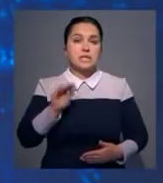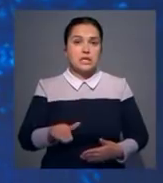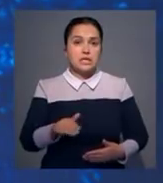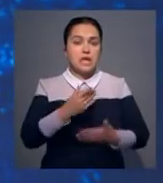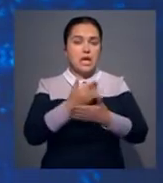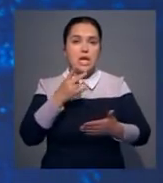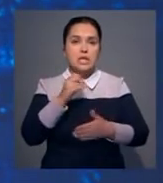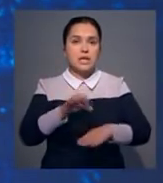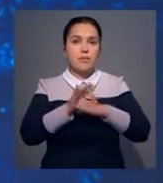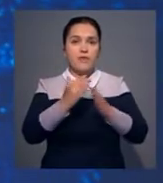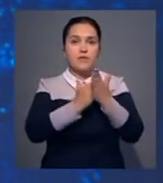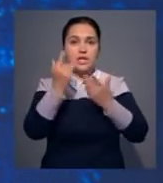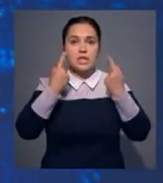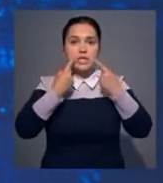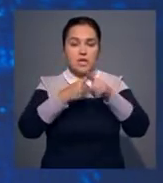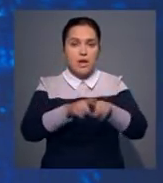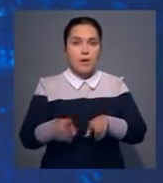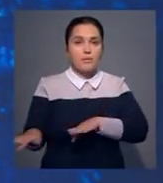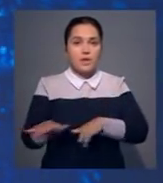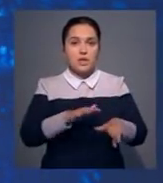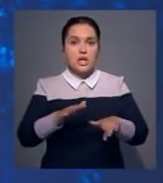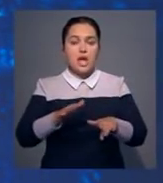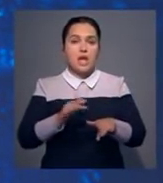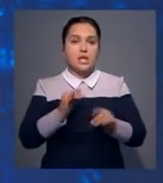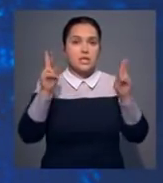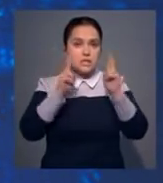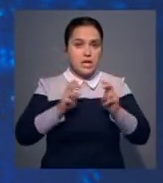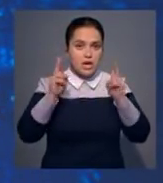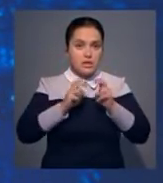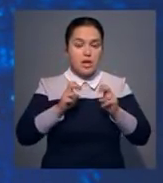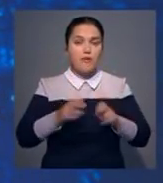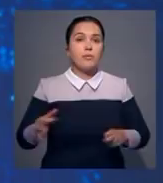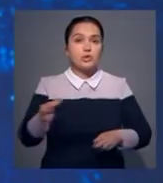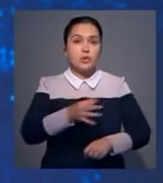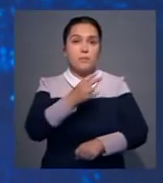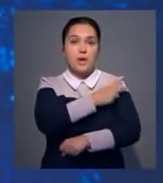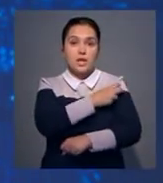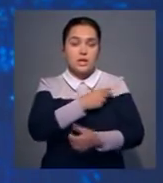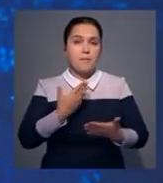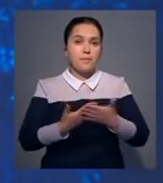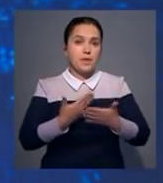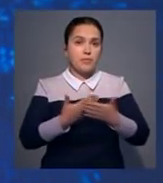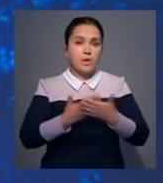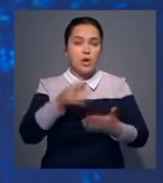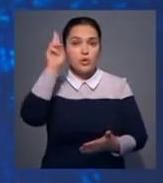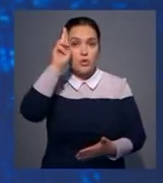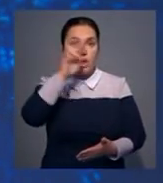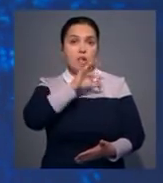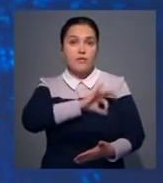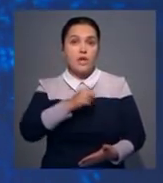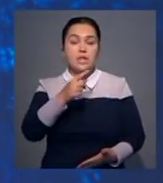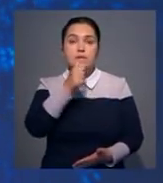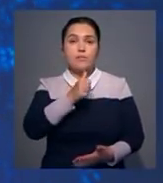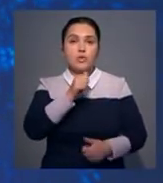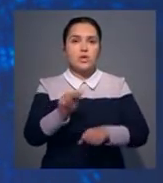не проводившихся высокотехнологичных операций и диагностических процедур. В областной больнице, к примеру, освоили еще один способ